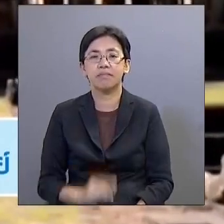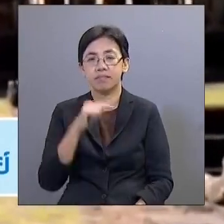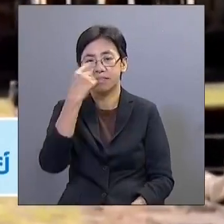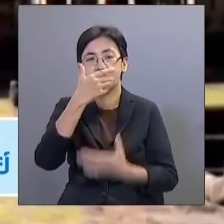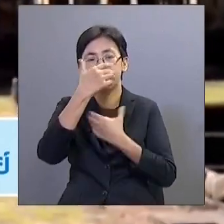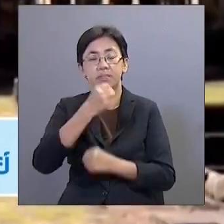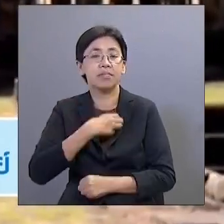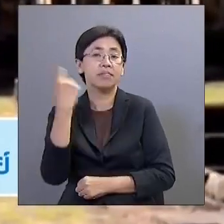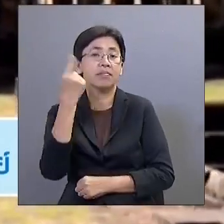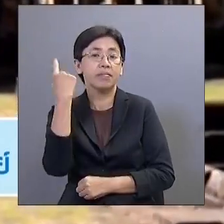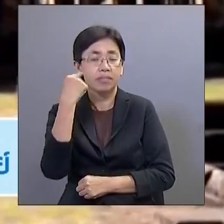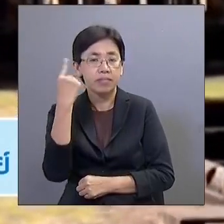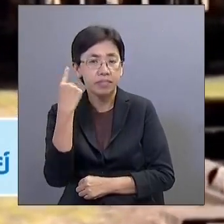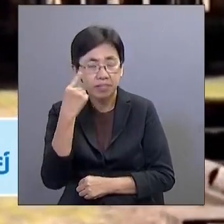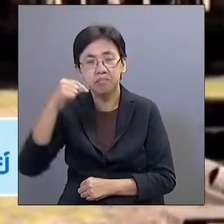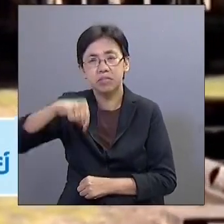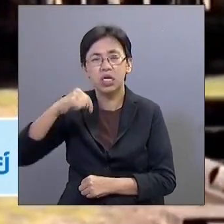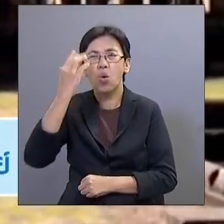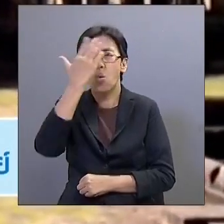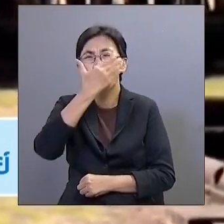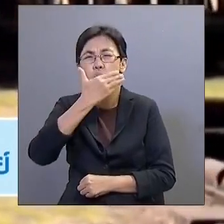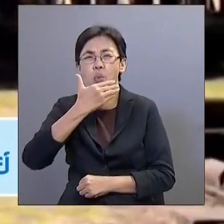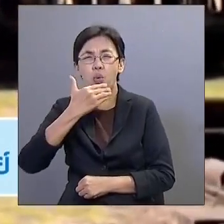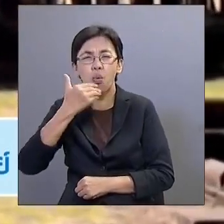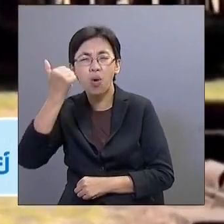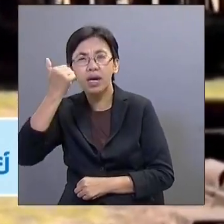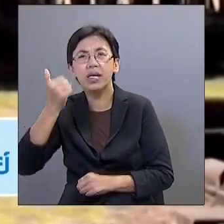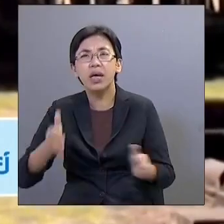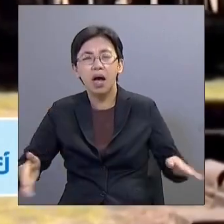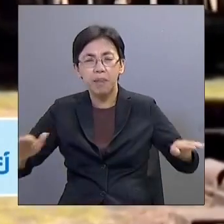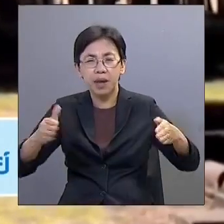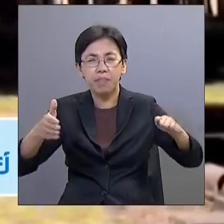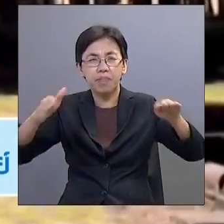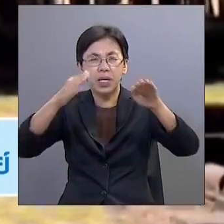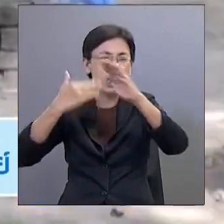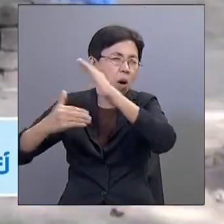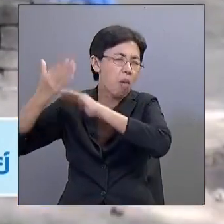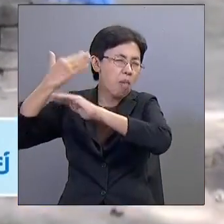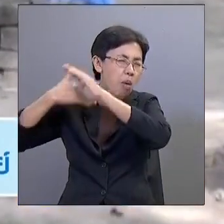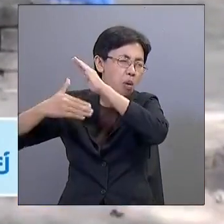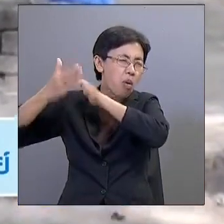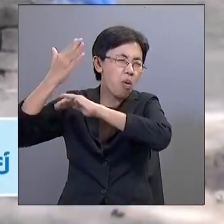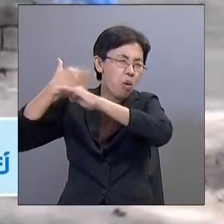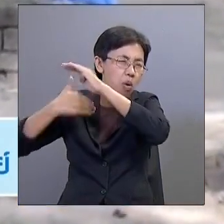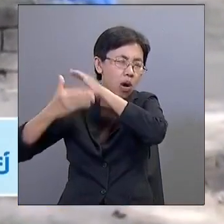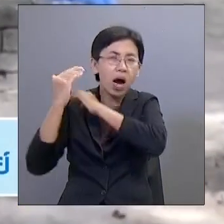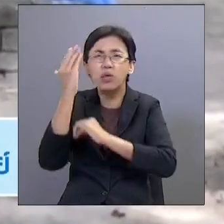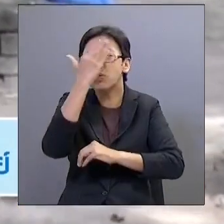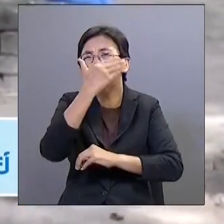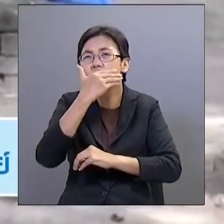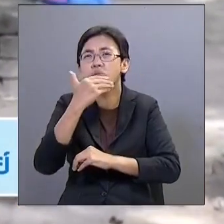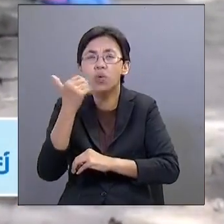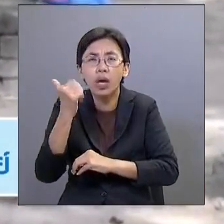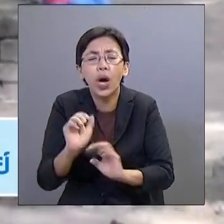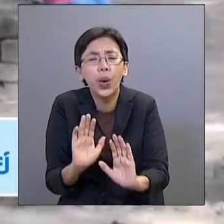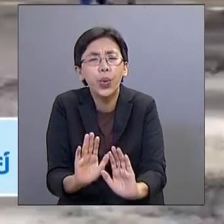ใจอยากจะมานะคะคุณผู้ชมต้องบอกว่าที่นี่สวยมากเพราะว่าเป็นปราสาทที่มีอารยธรรมโบราณมีคุณค่าและควรค่าต่อการอนุ